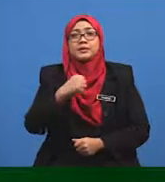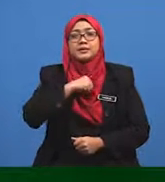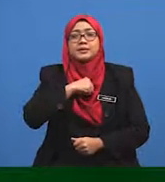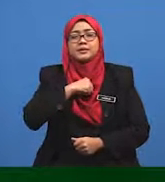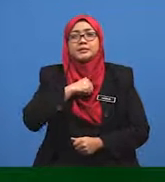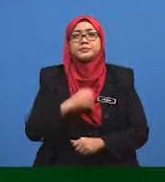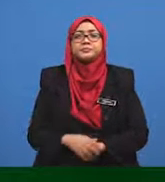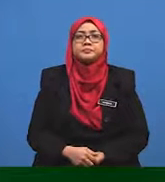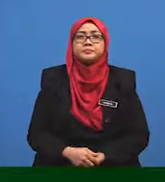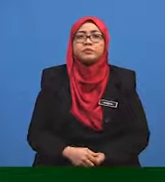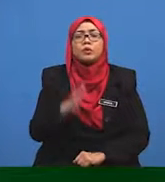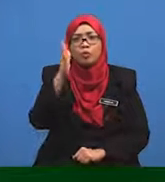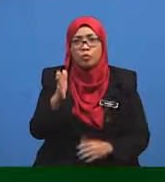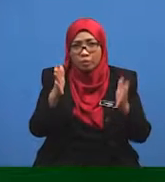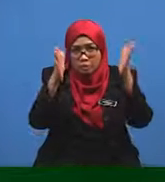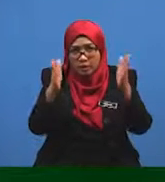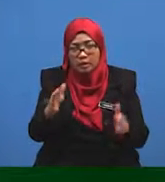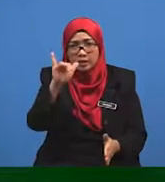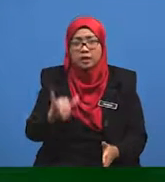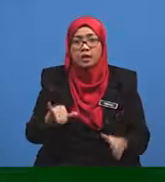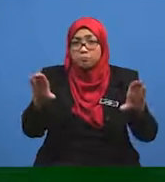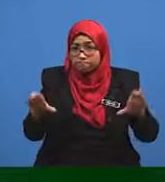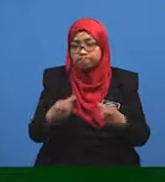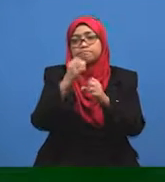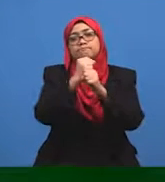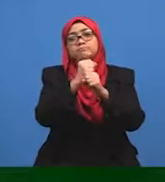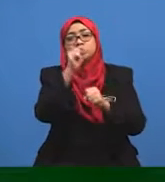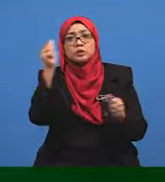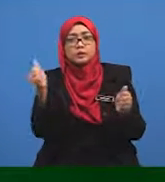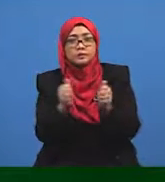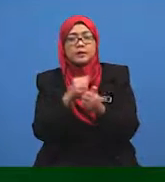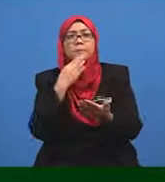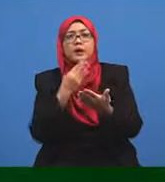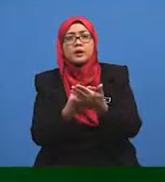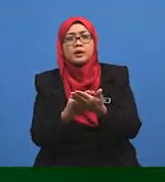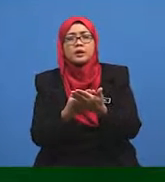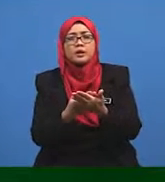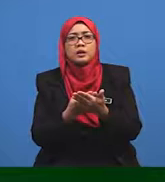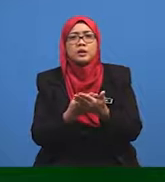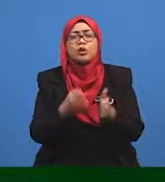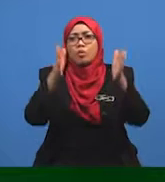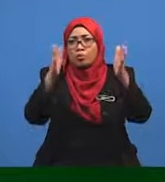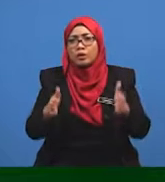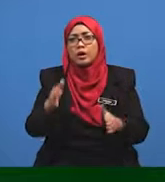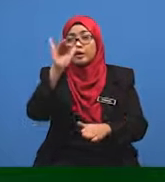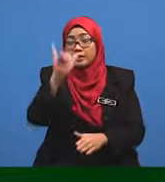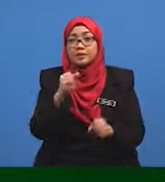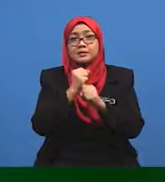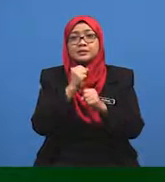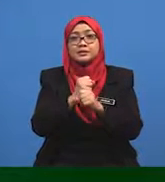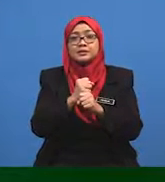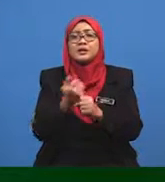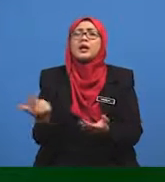yang melakukan pekerjaan yang baik. Orang yang rajin bekerja lebih baik daripada orang yang malas dan